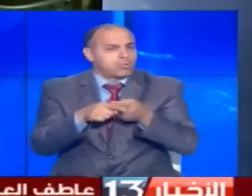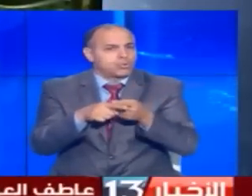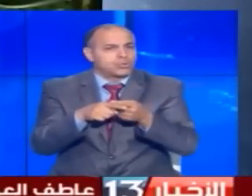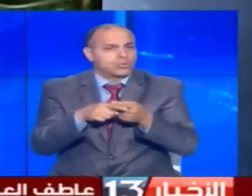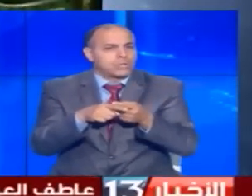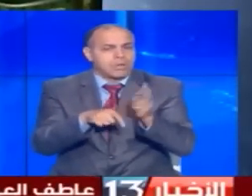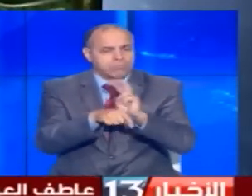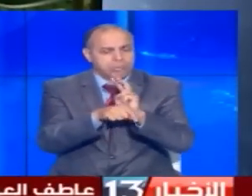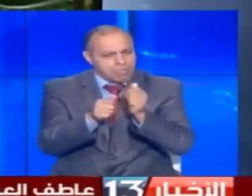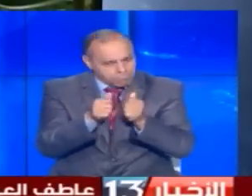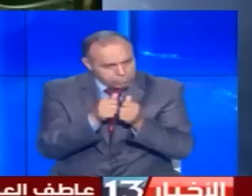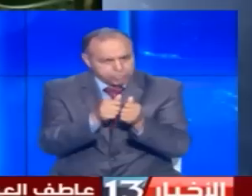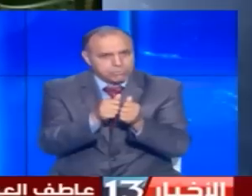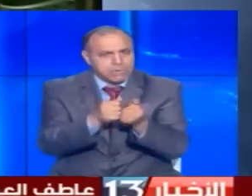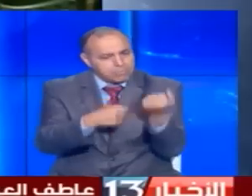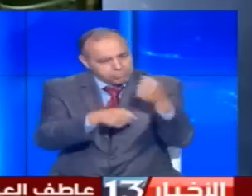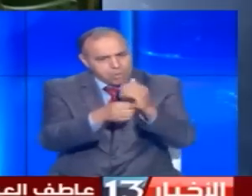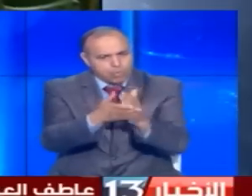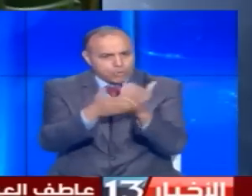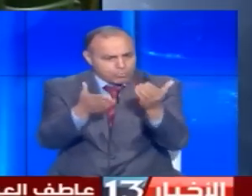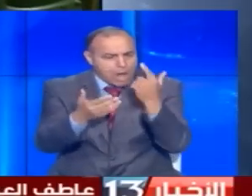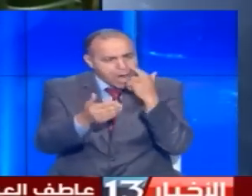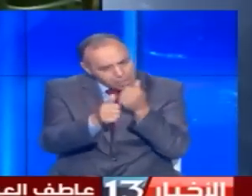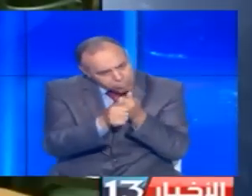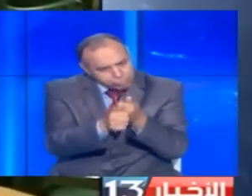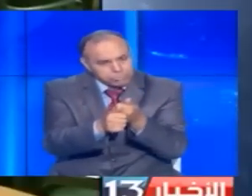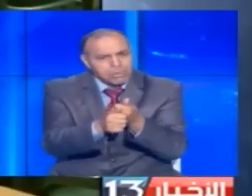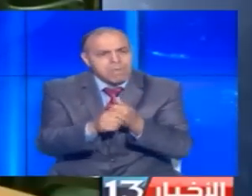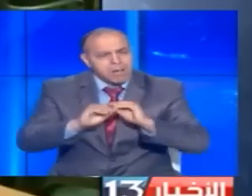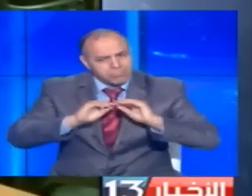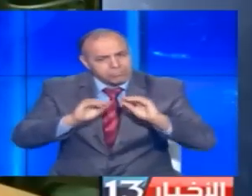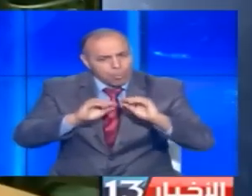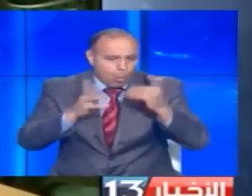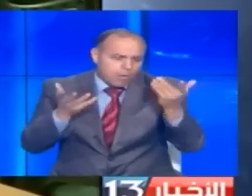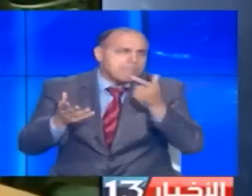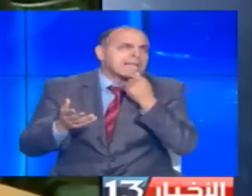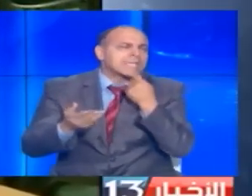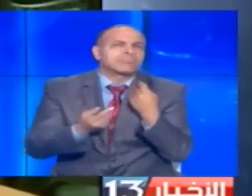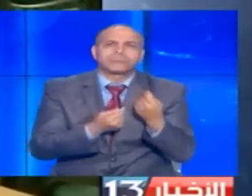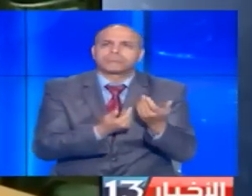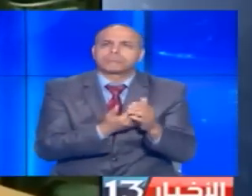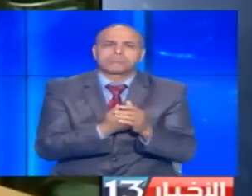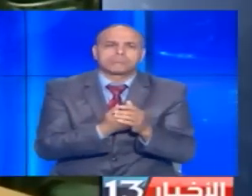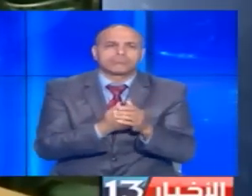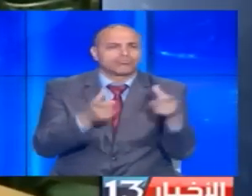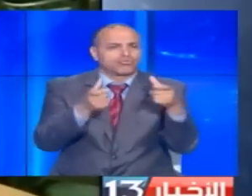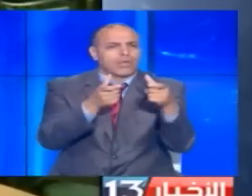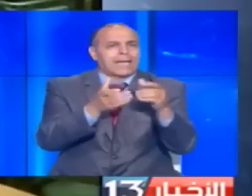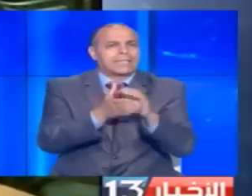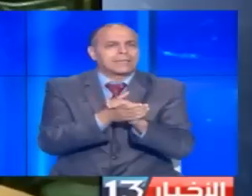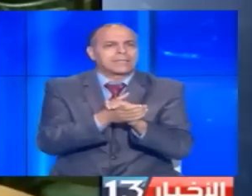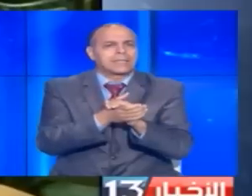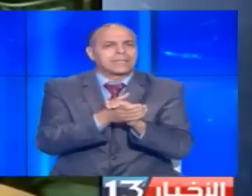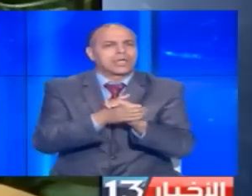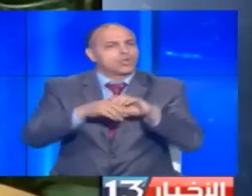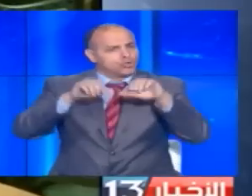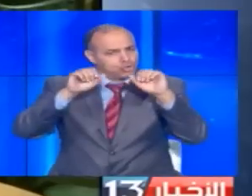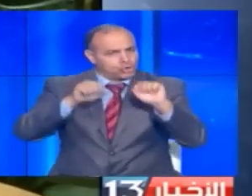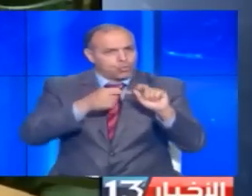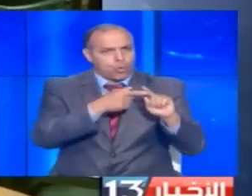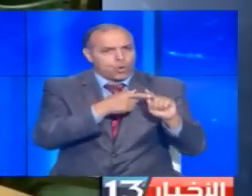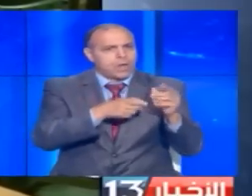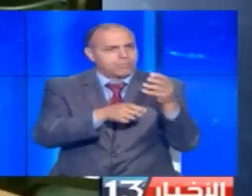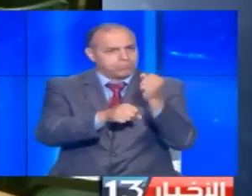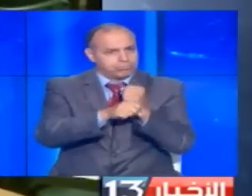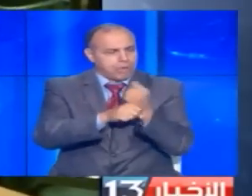ونرافقوهم في مرحلة البعث المشاريع متاعهم، ونأطروهم ونبعثوهم مثلا للمؤسسات اللي نجموا هما اللي تحصلوا